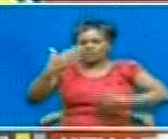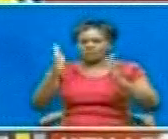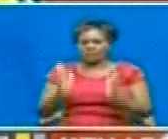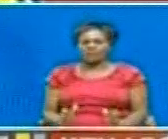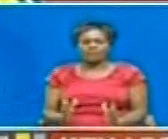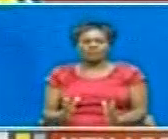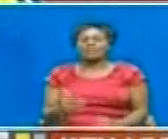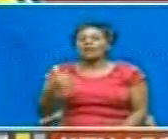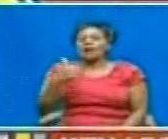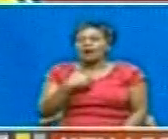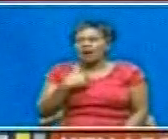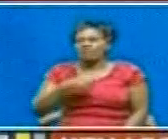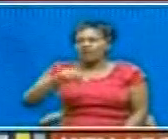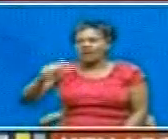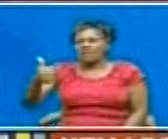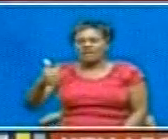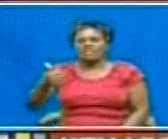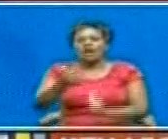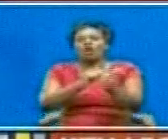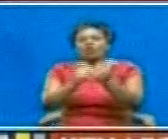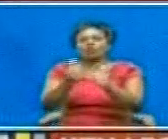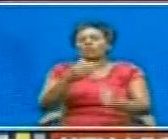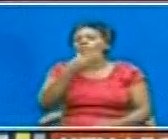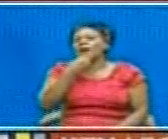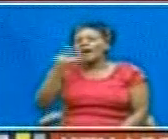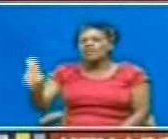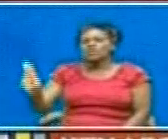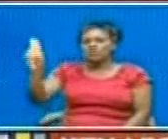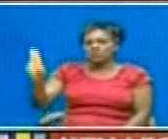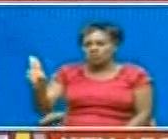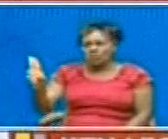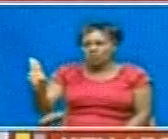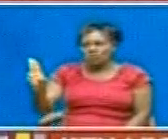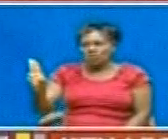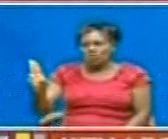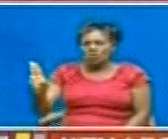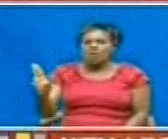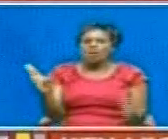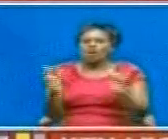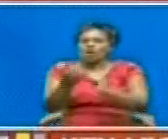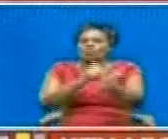Naam, Harold, unajua kuna debi lingine pia leo, debi la Manchester, ambapo Manchester City